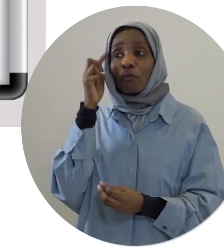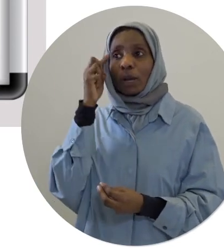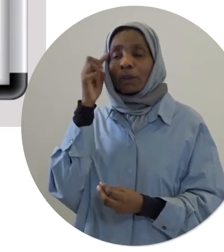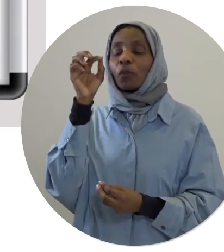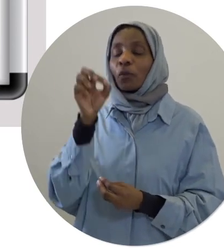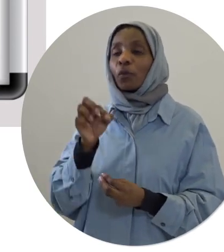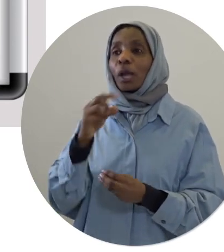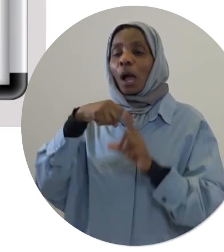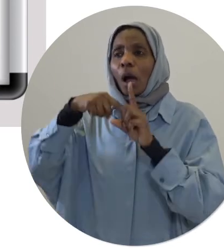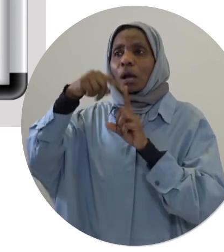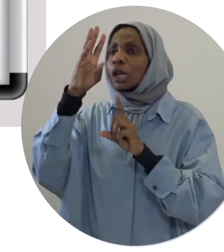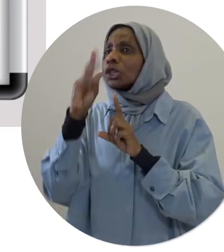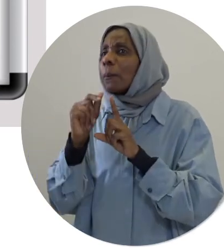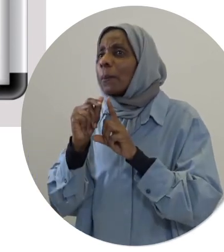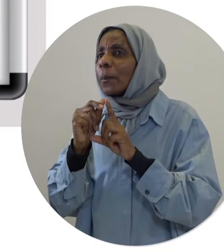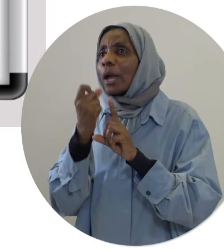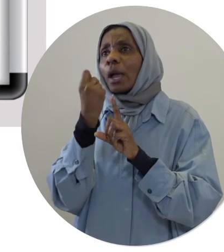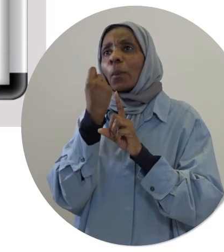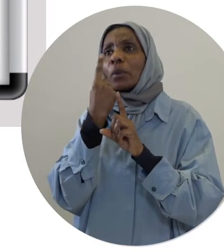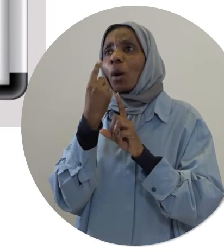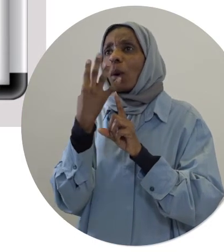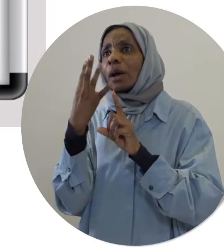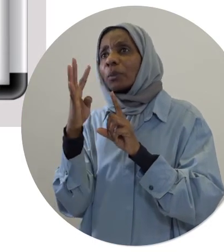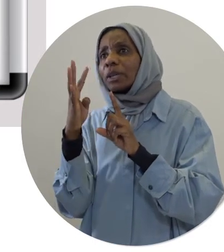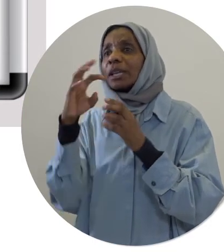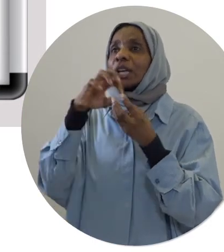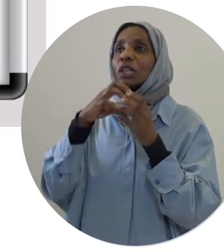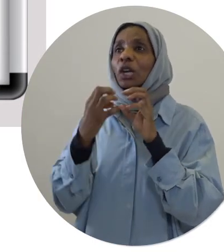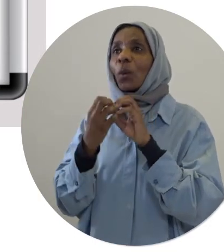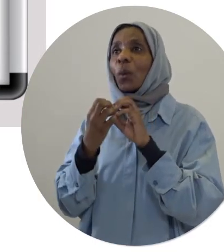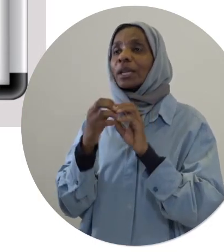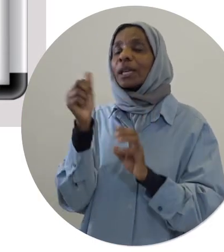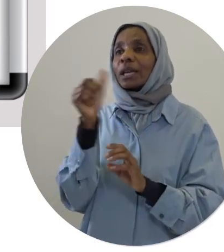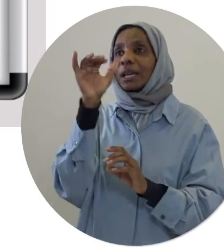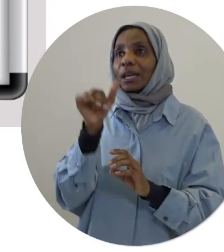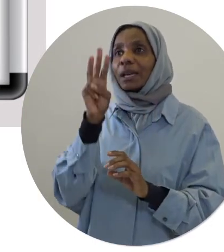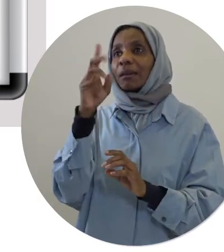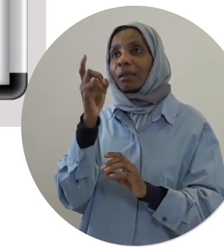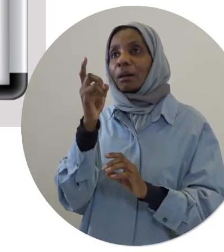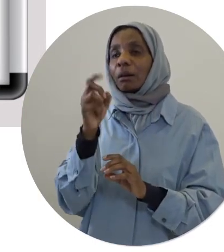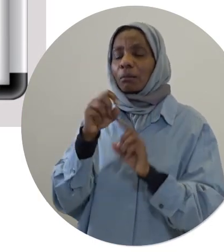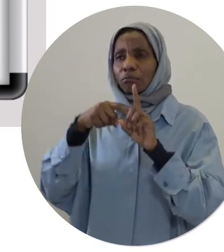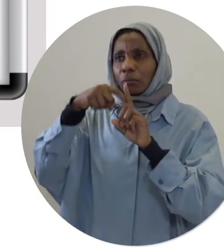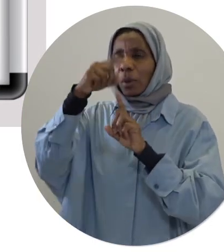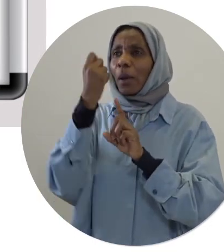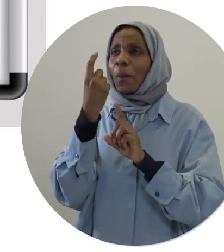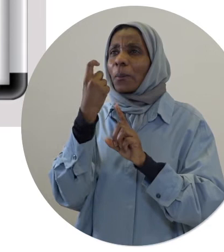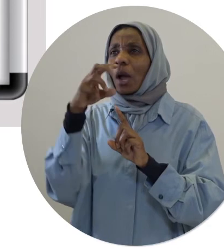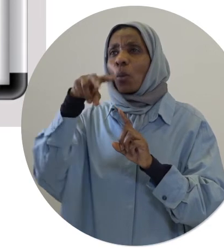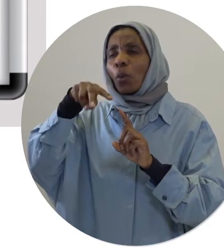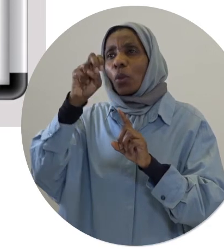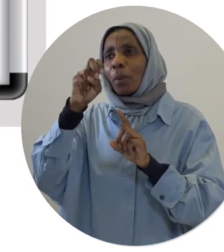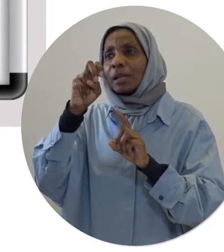التفاعل، كما أسلفنا عند حرارة 140 سيتكون الإيثر وعند